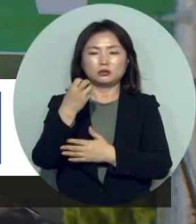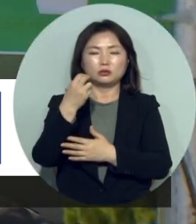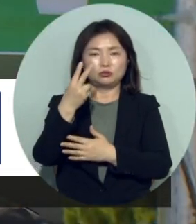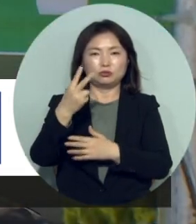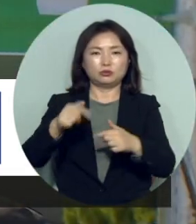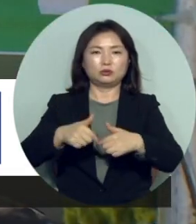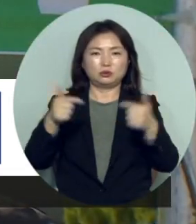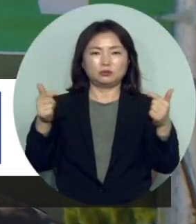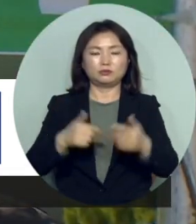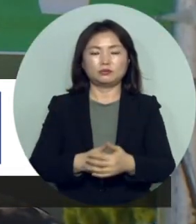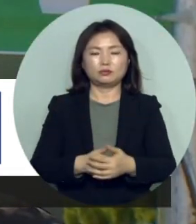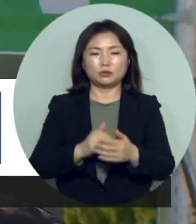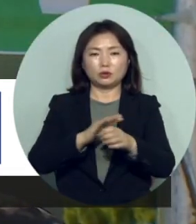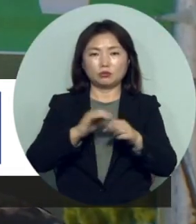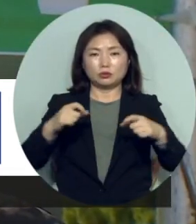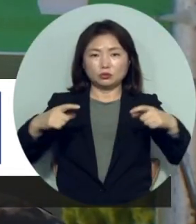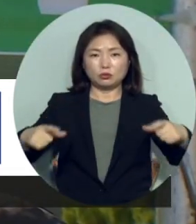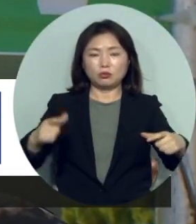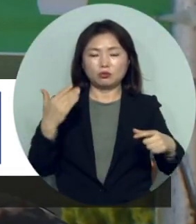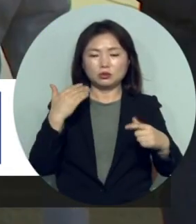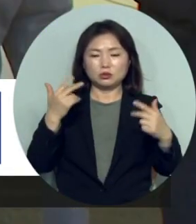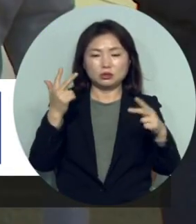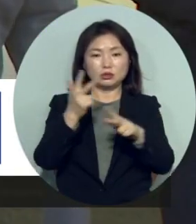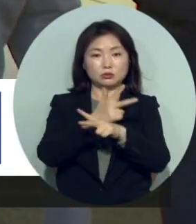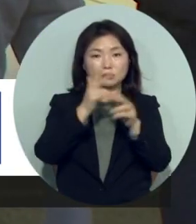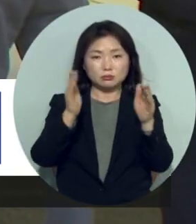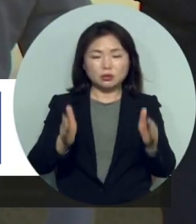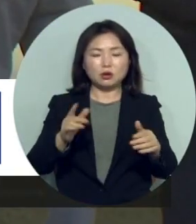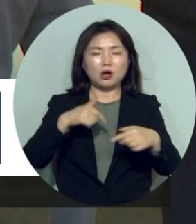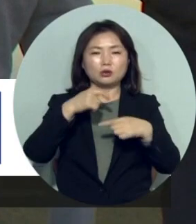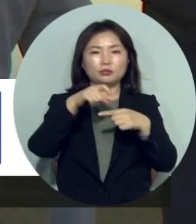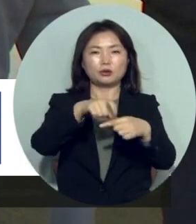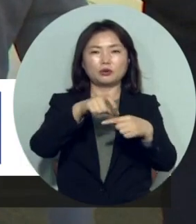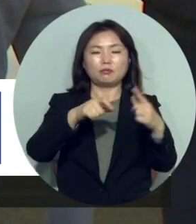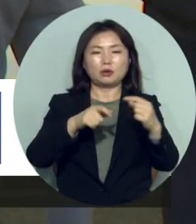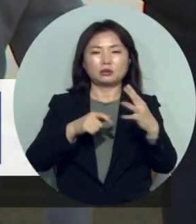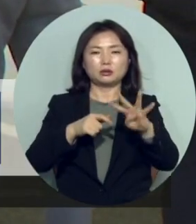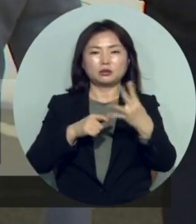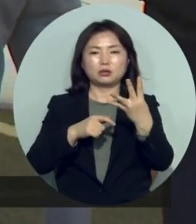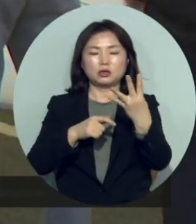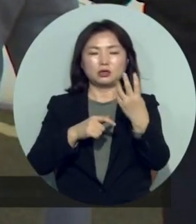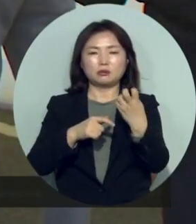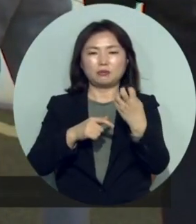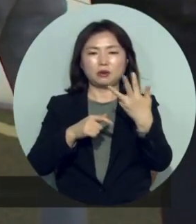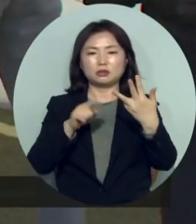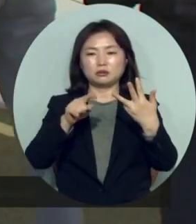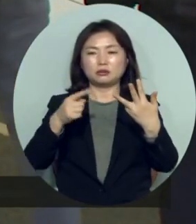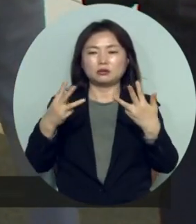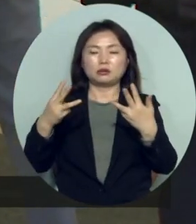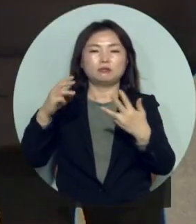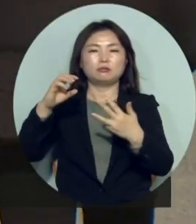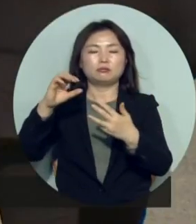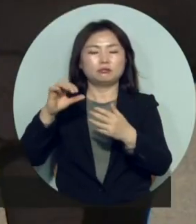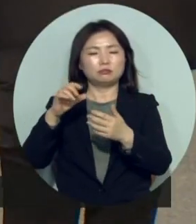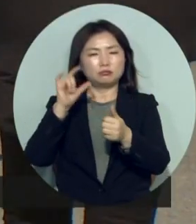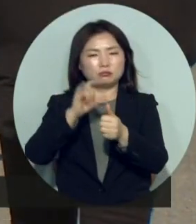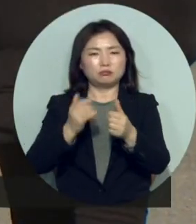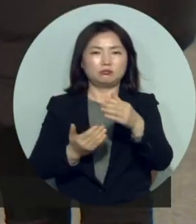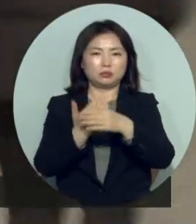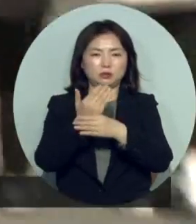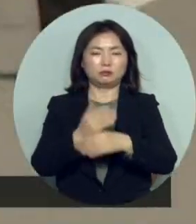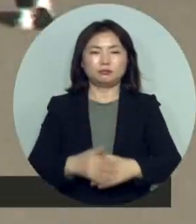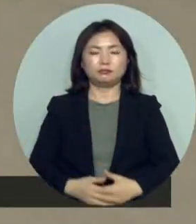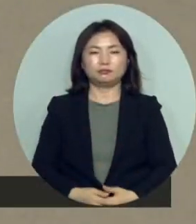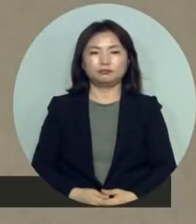들었습니다 경북지역 에서는 최근 일주일 사이 하루 평균 만 4282 점 3명의 신규 확진 자가